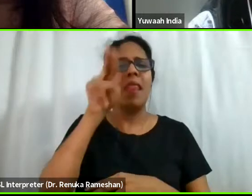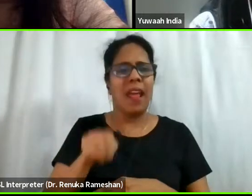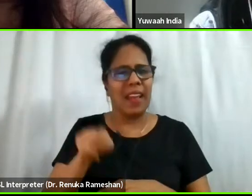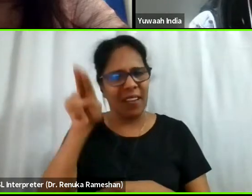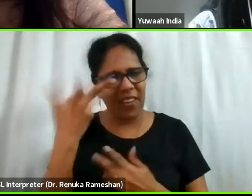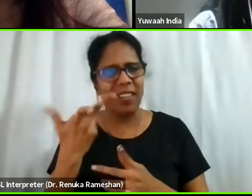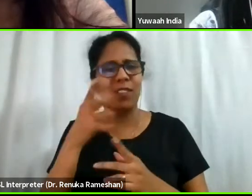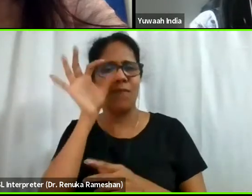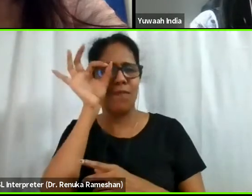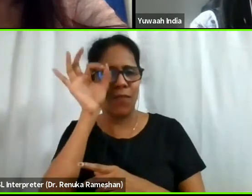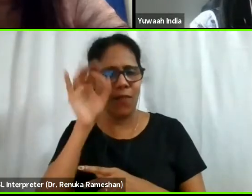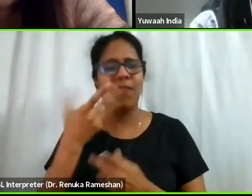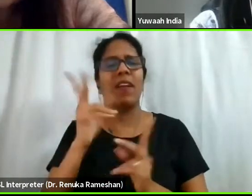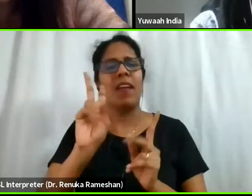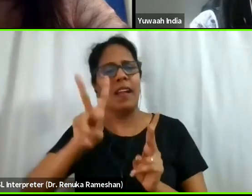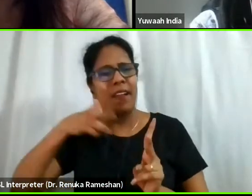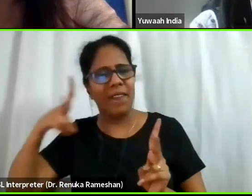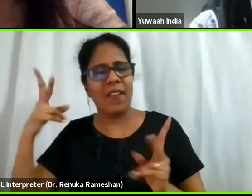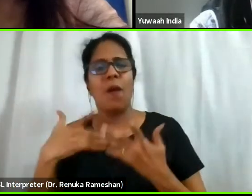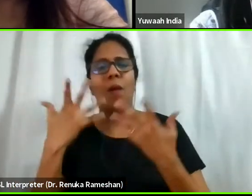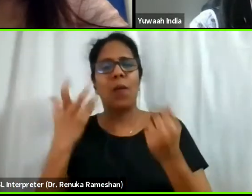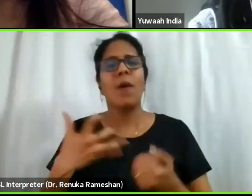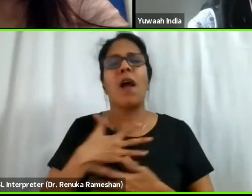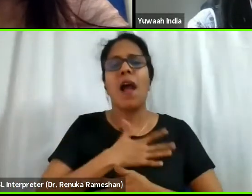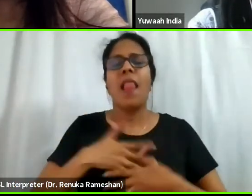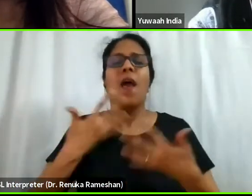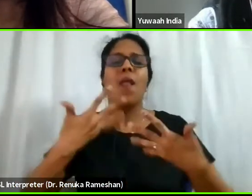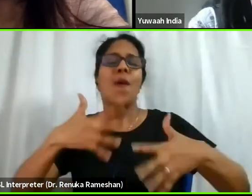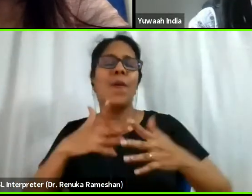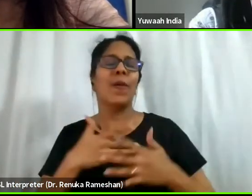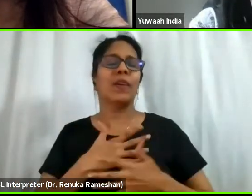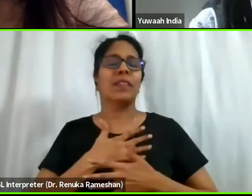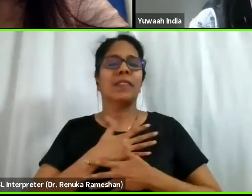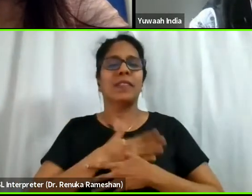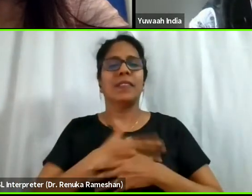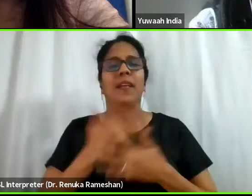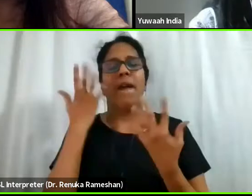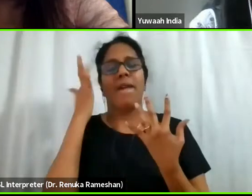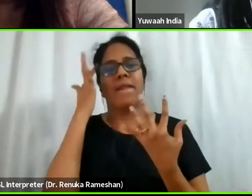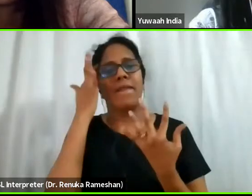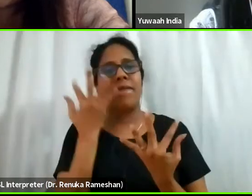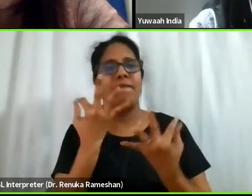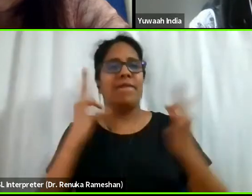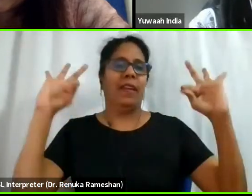हो, थोड़ा सा लाइटर थिंग्स देखने की कोशिश करिएगा।